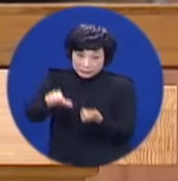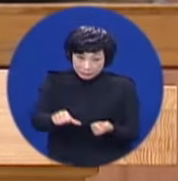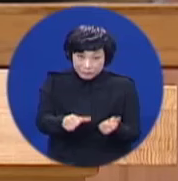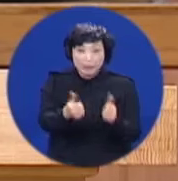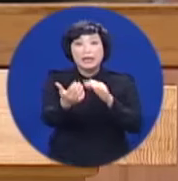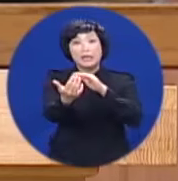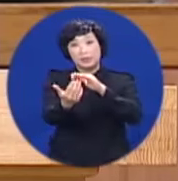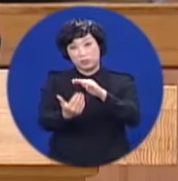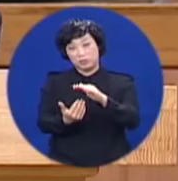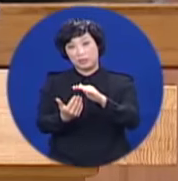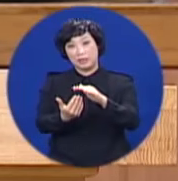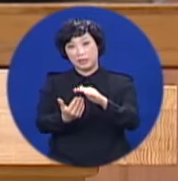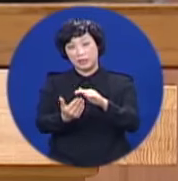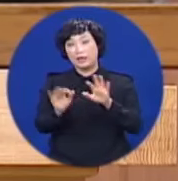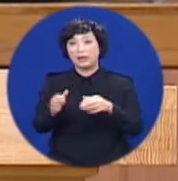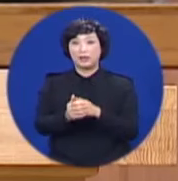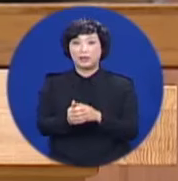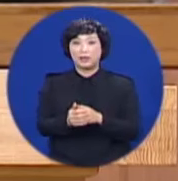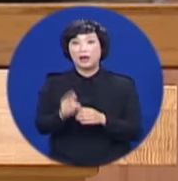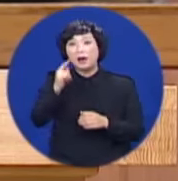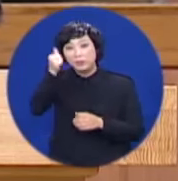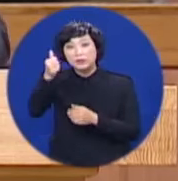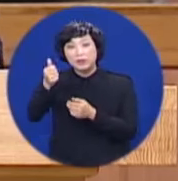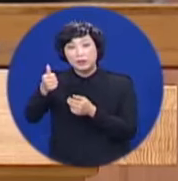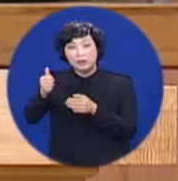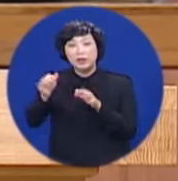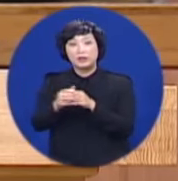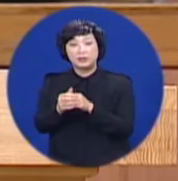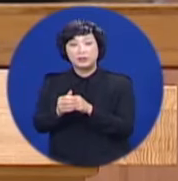침례받기 전 요셉이 집에 있을 때